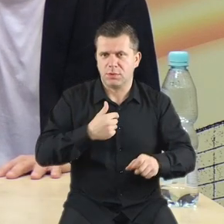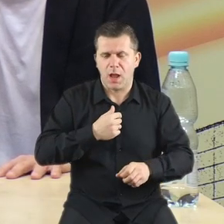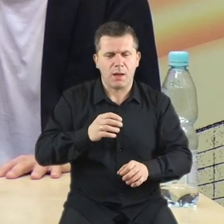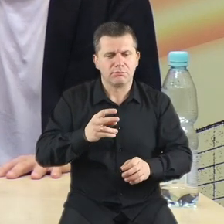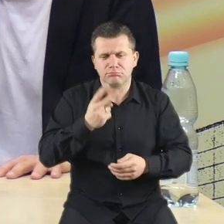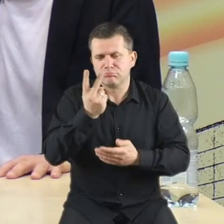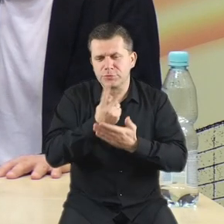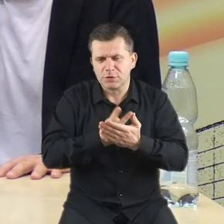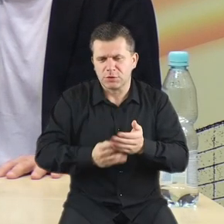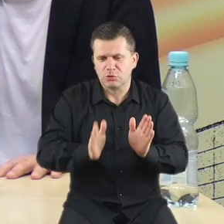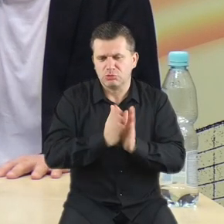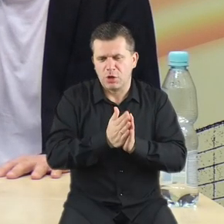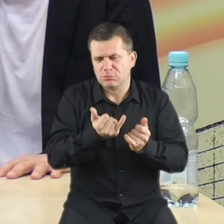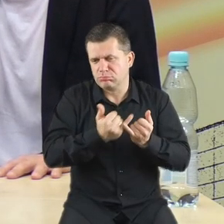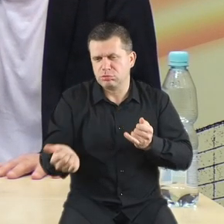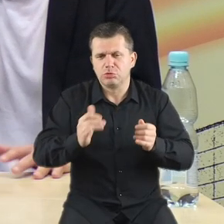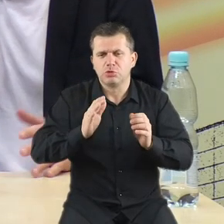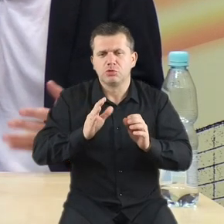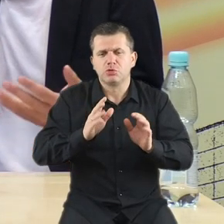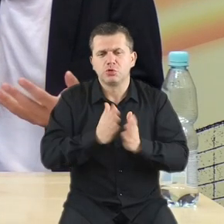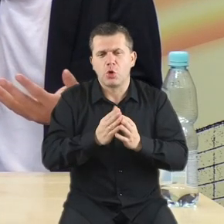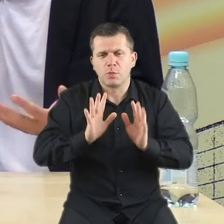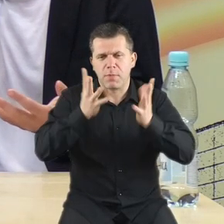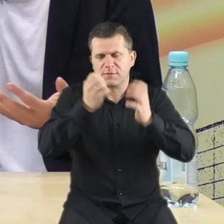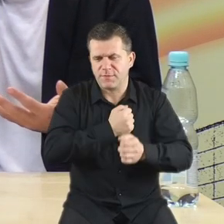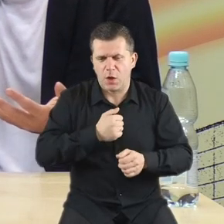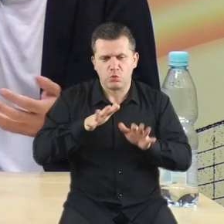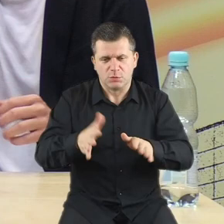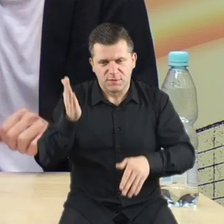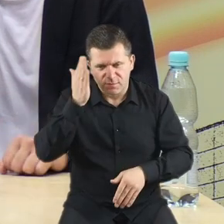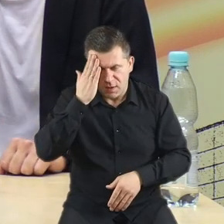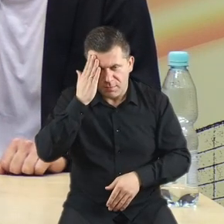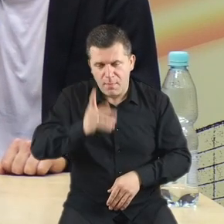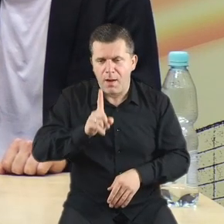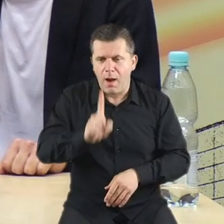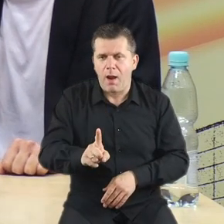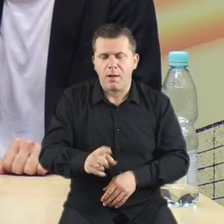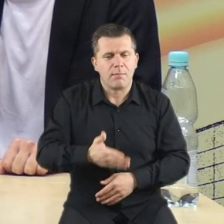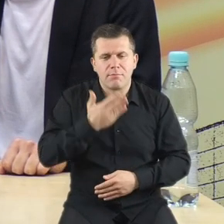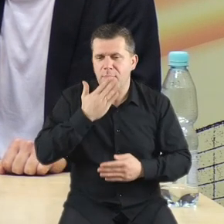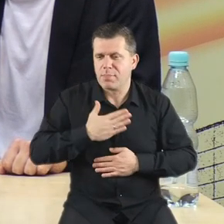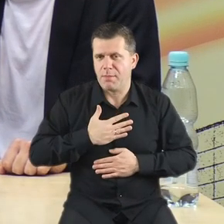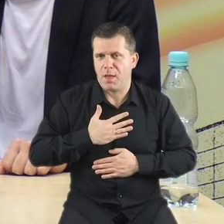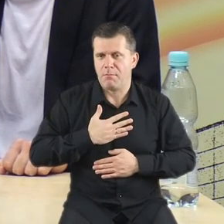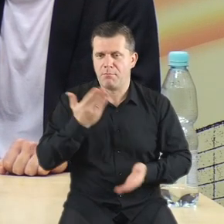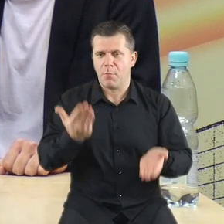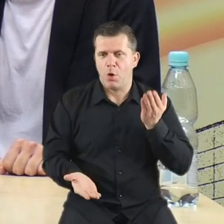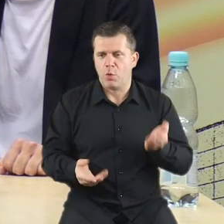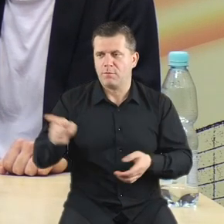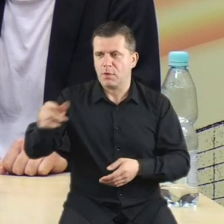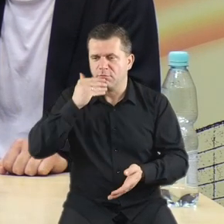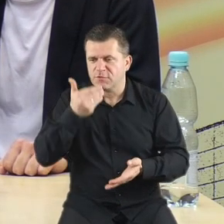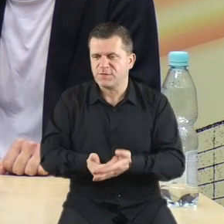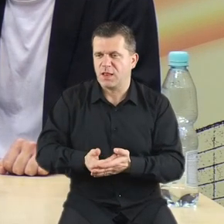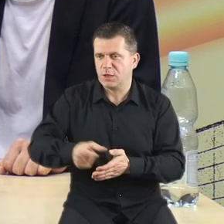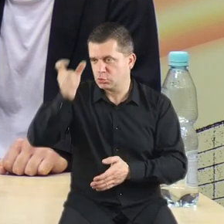powstaniu warszawskim. Naprawdę już dużo wiem. Natomiast jednak nie mam porównania ze świadectwem człowieka, który to